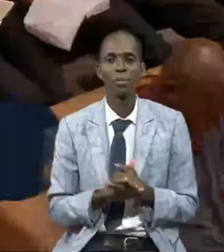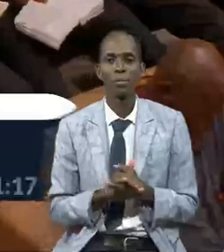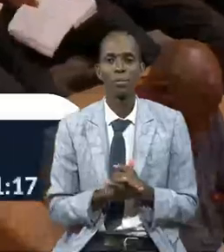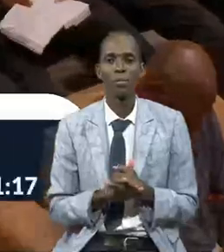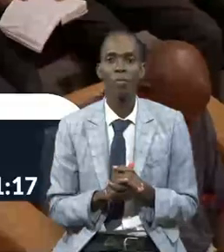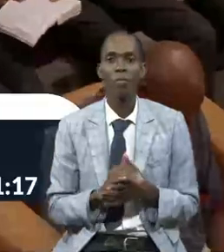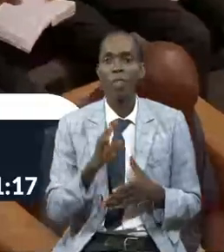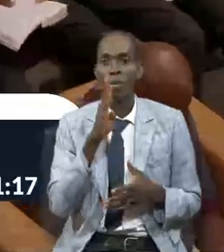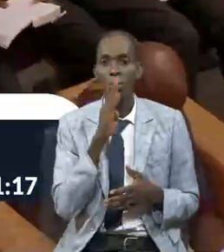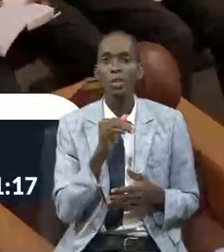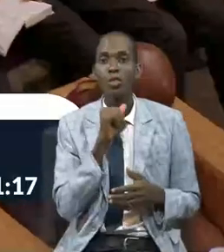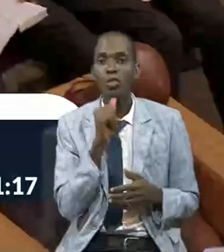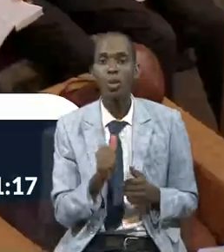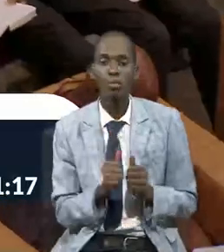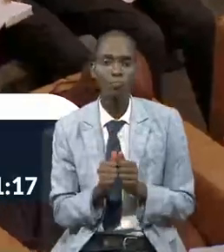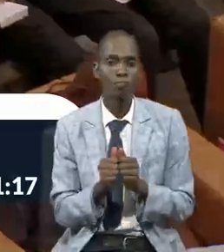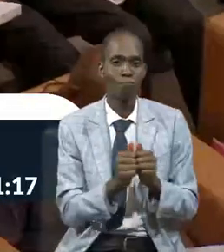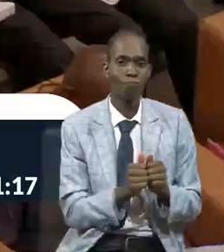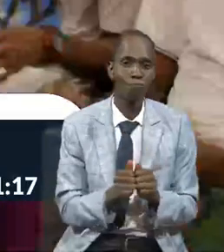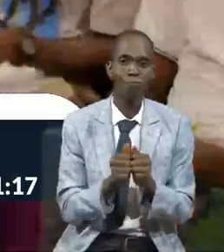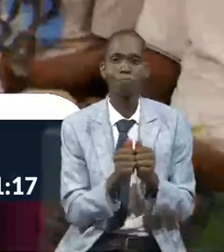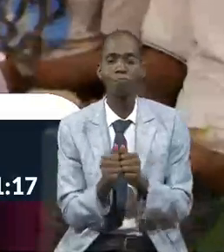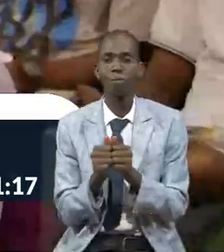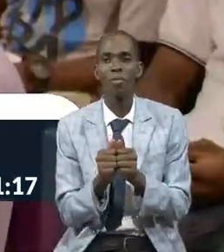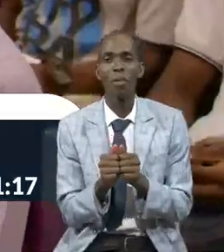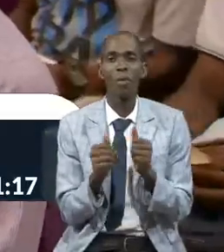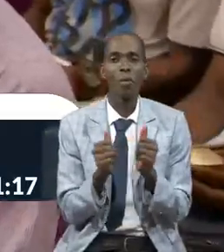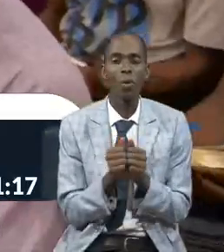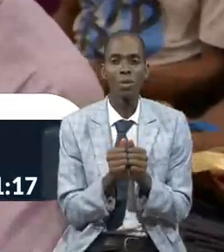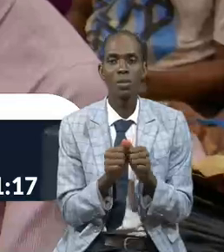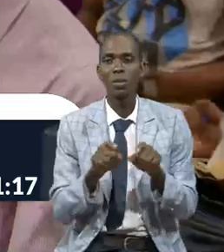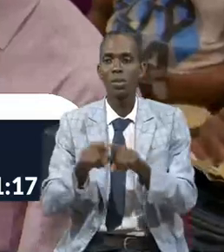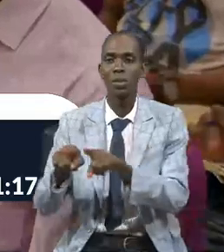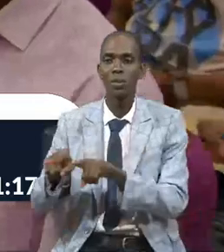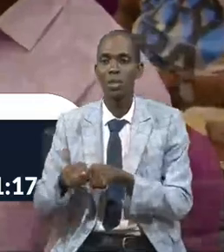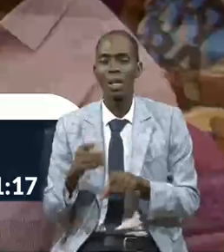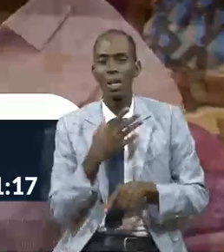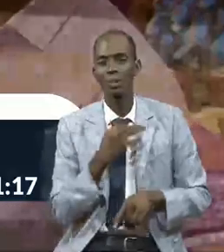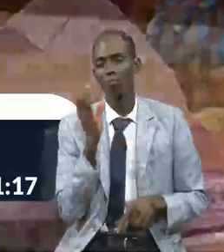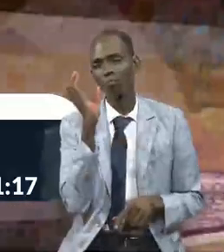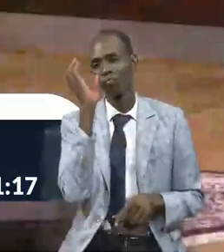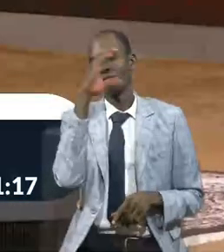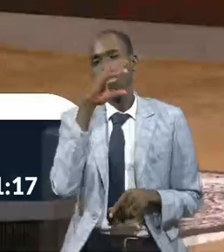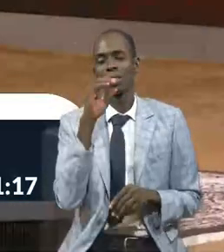Ne vous laissez pas entraîner par des doctrines diverses et étrangères.